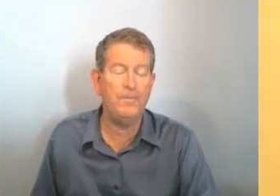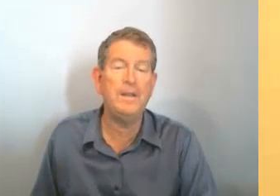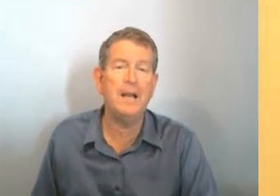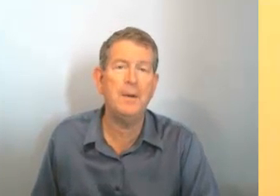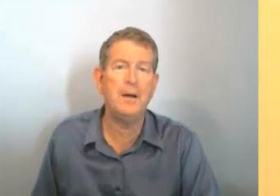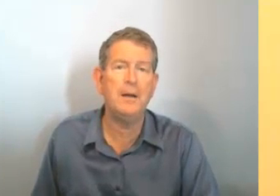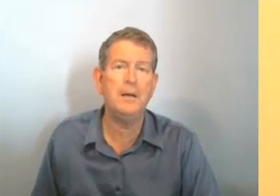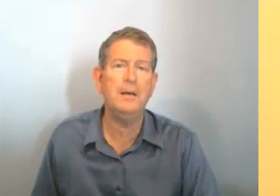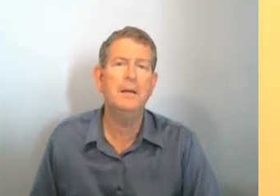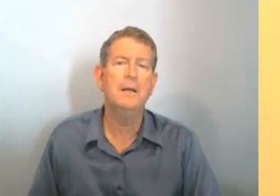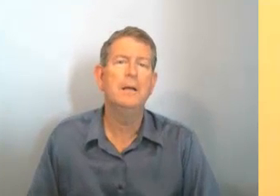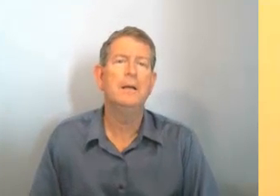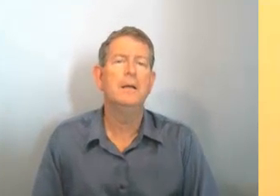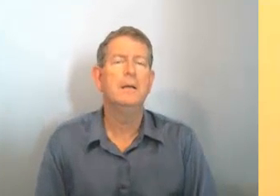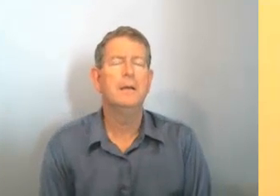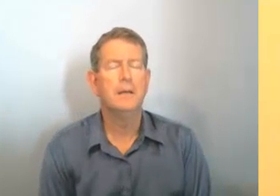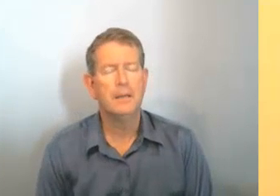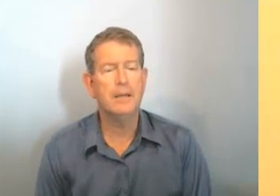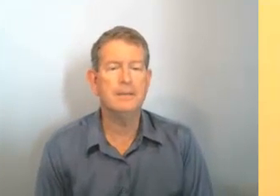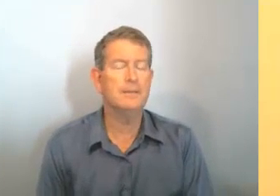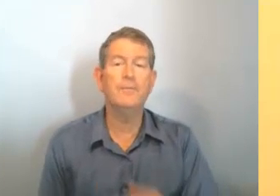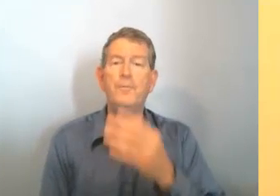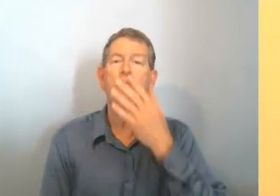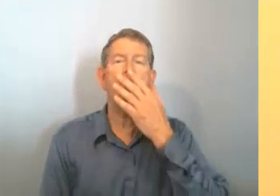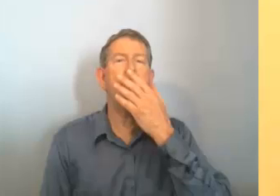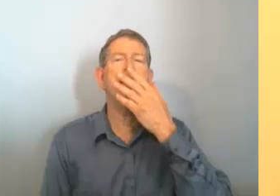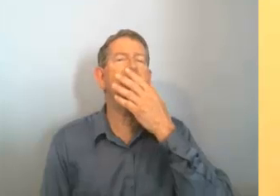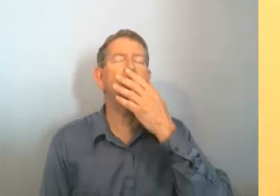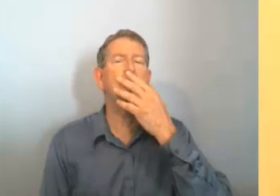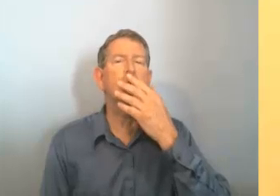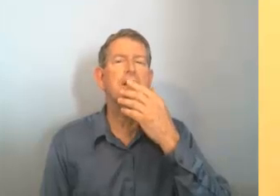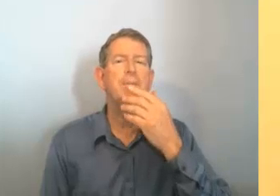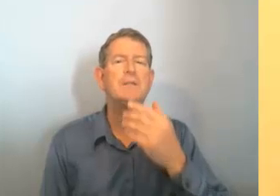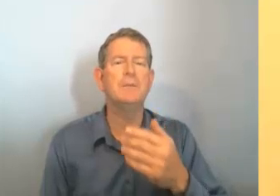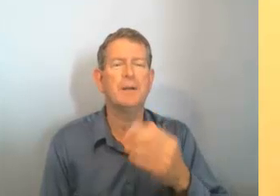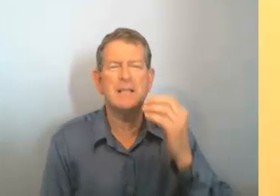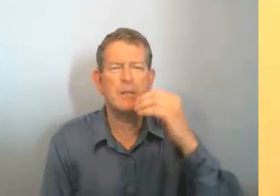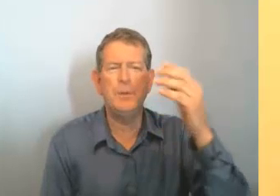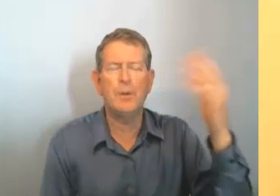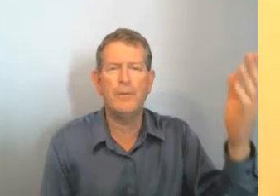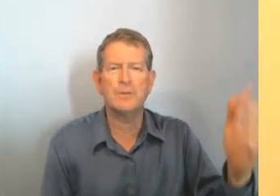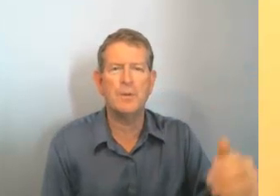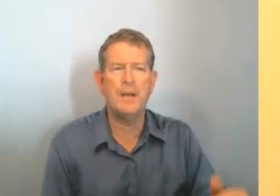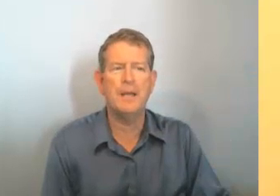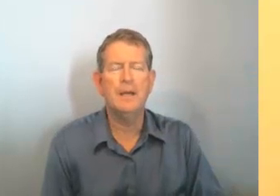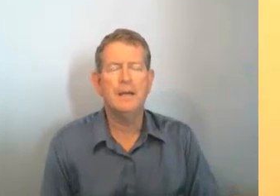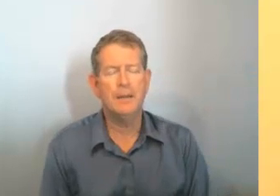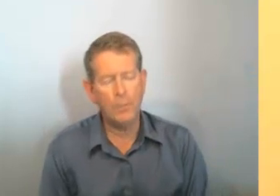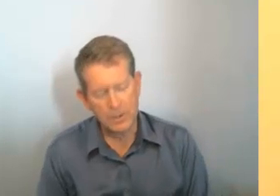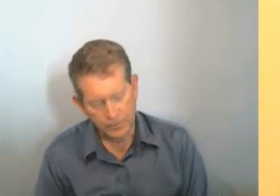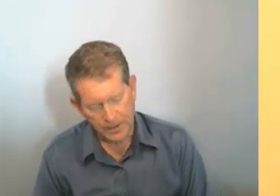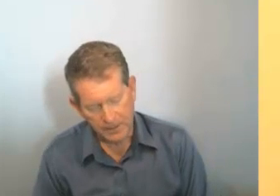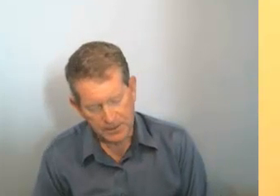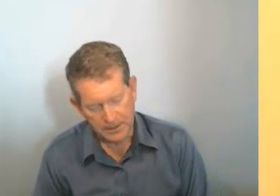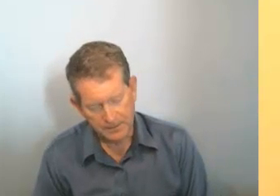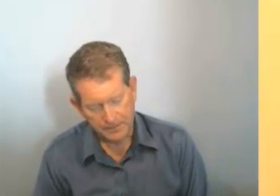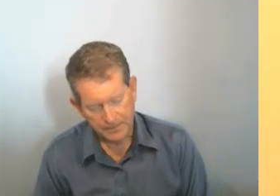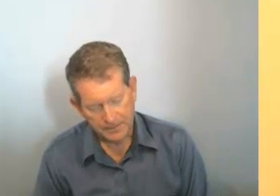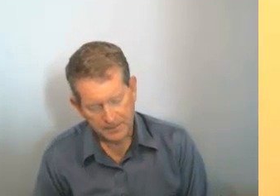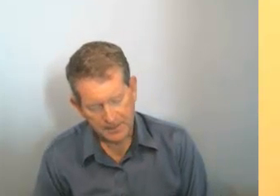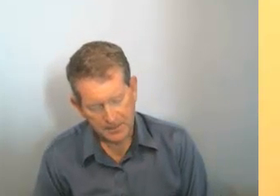fâché. Finalement, vous pouvez bâiller si vous souhaitez, mais ça c'est plutôt avoir sommeil. Moi je fais comme